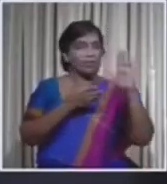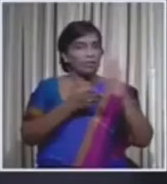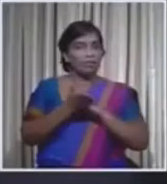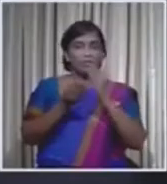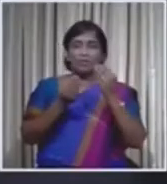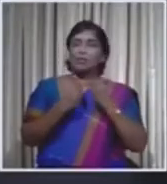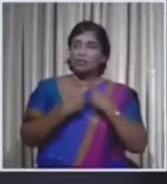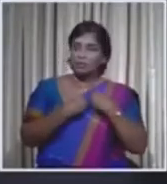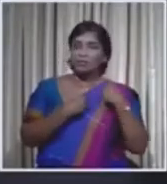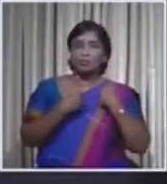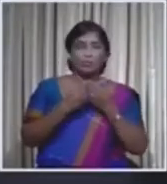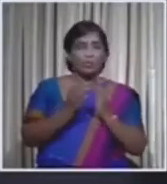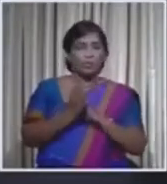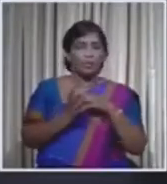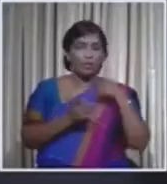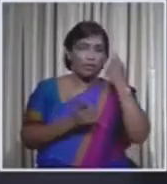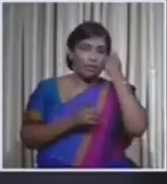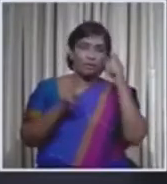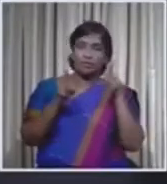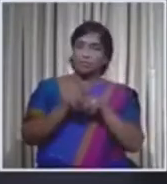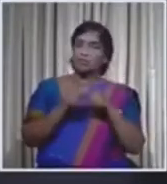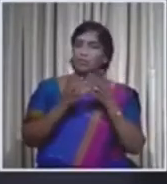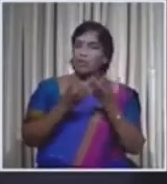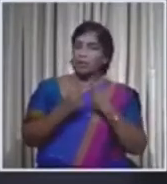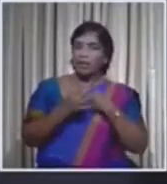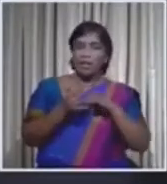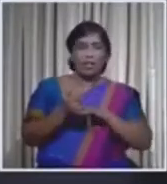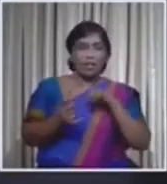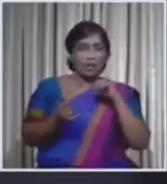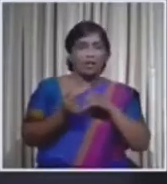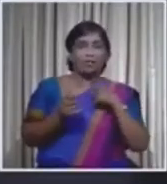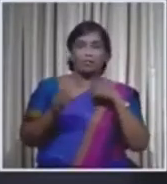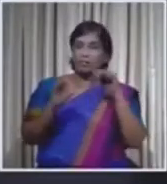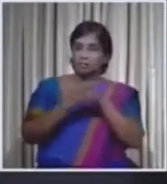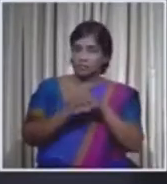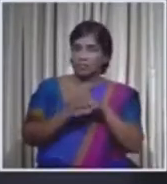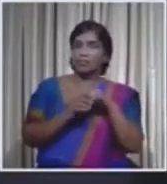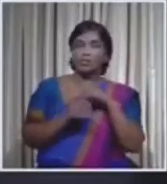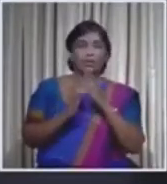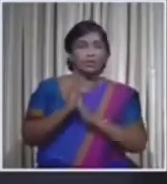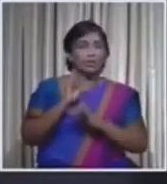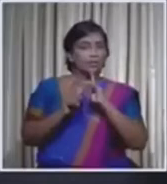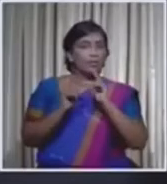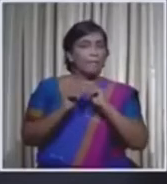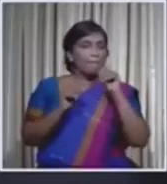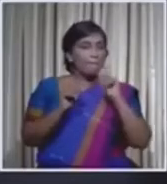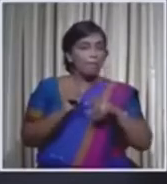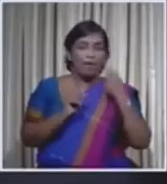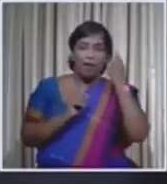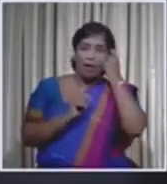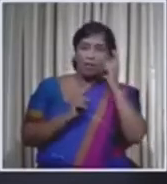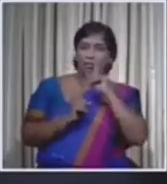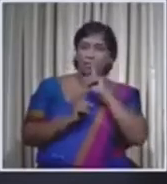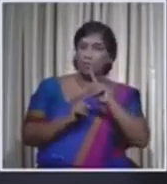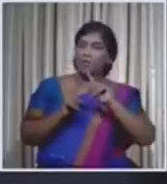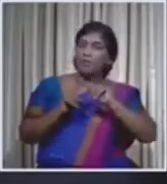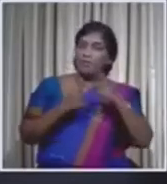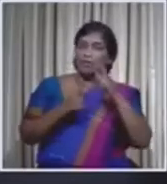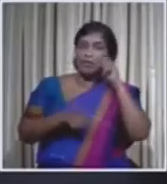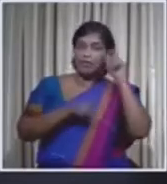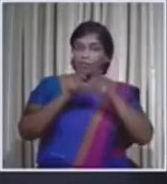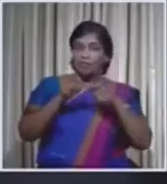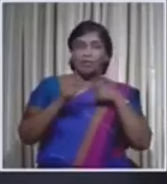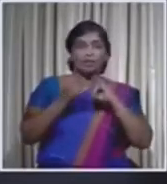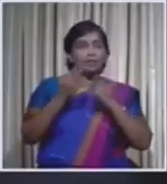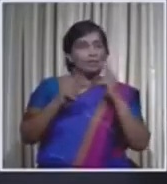සම තම මතය අනුව අවශ්‍ය වන ලේකම් වරුන් පත් කිරීමටද අමාත්‍ය මණ්ඩලයේ අදහස් විමසා වෙනත් නිලධාරියන් හා